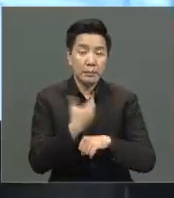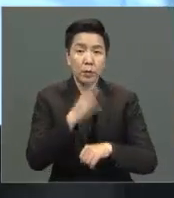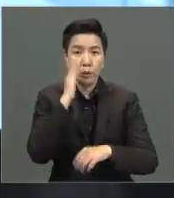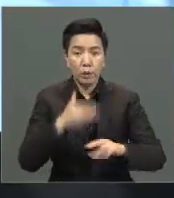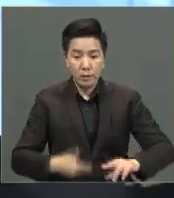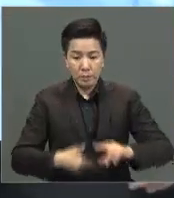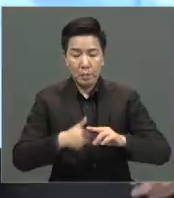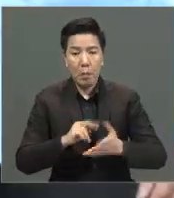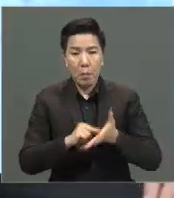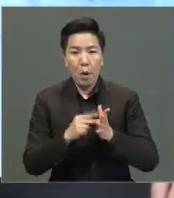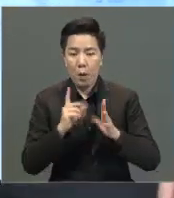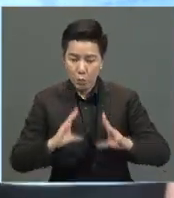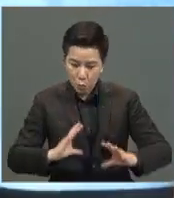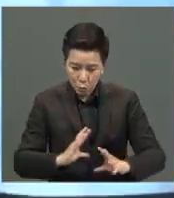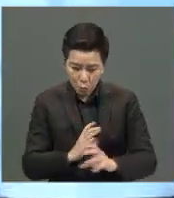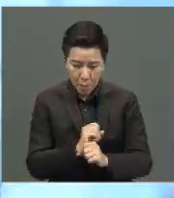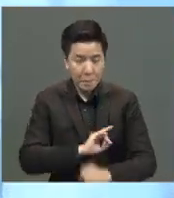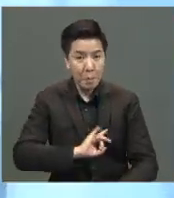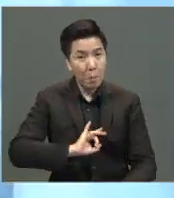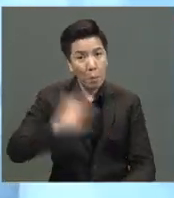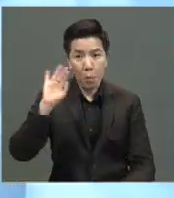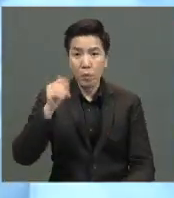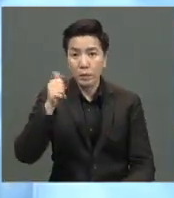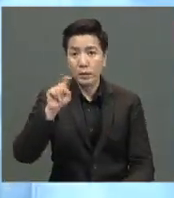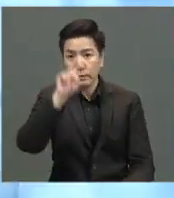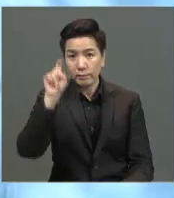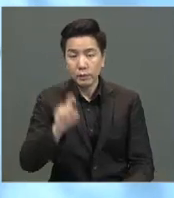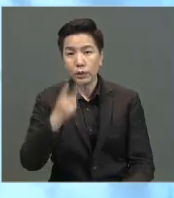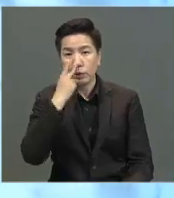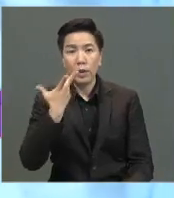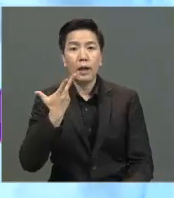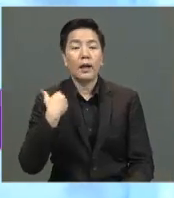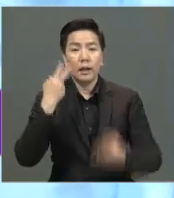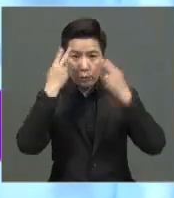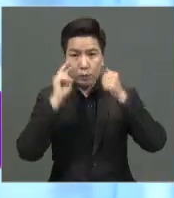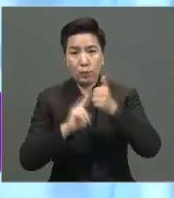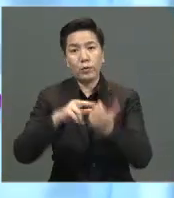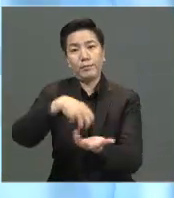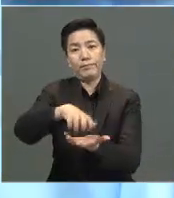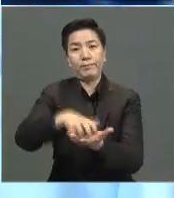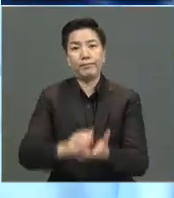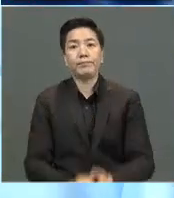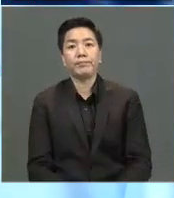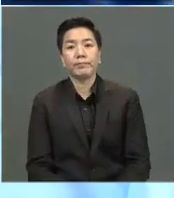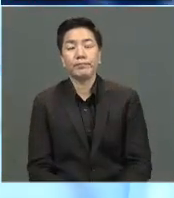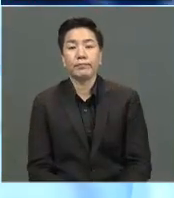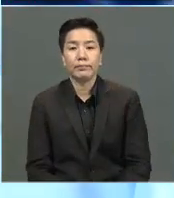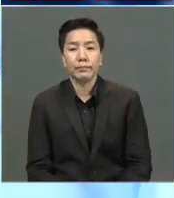ให้พรรคเนี่ยกลายเป็นน้ำหนึ่งใจเดียวกันได้หรือไม่ไปฟังประเด็นนี้จากพลเอกประวิตรวงษ์สุวรรณกันค่ะ